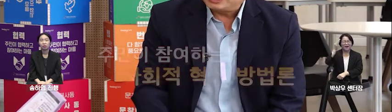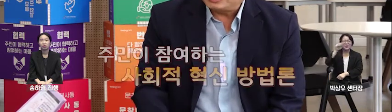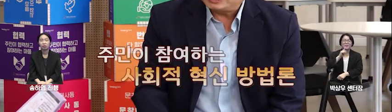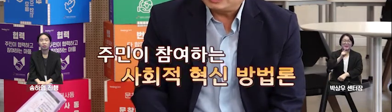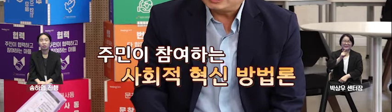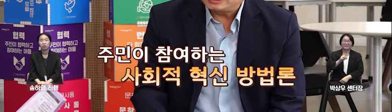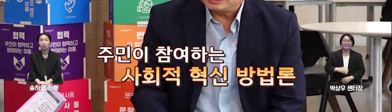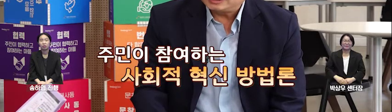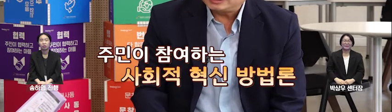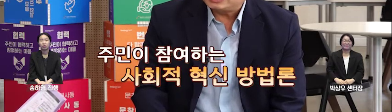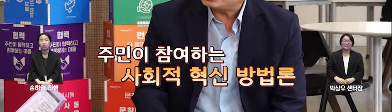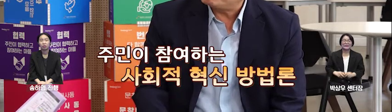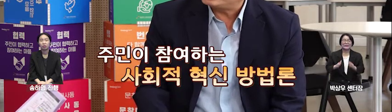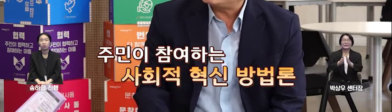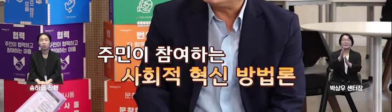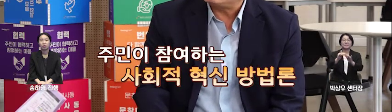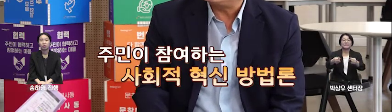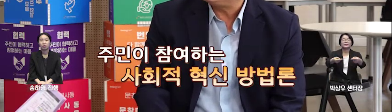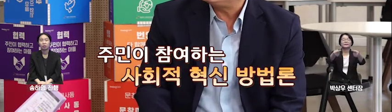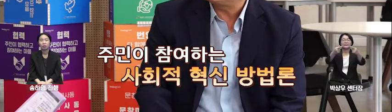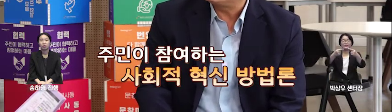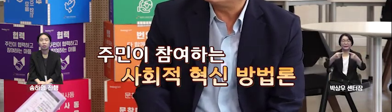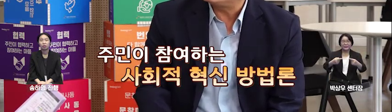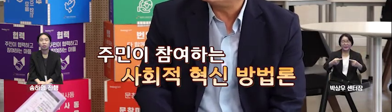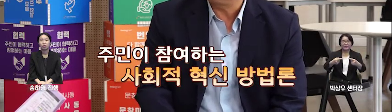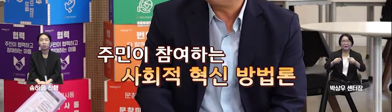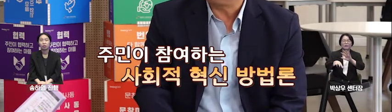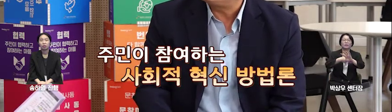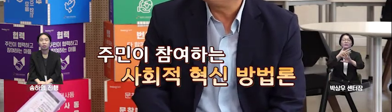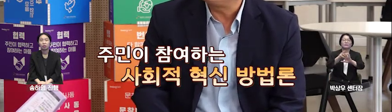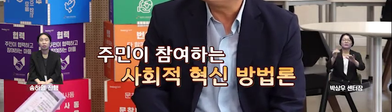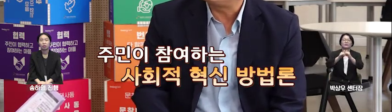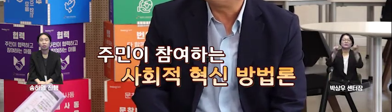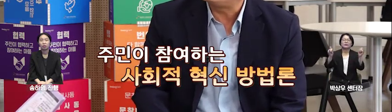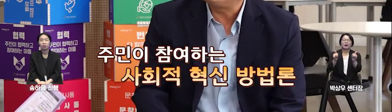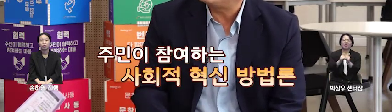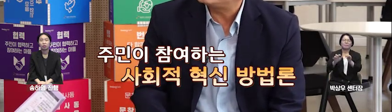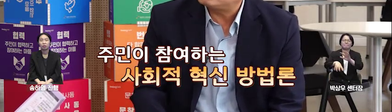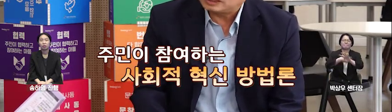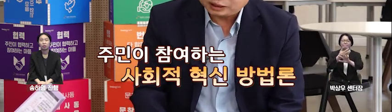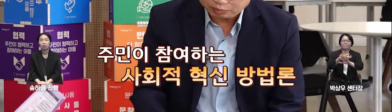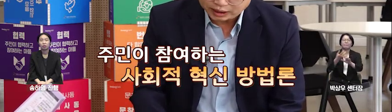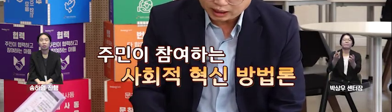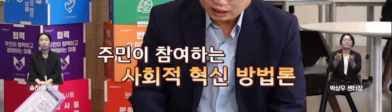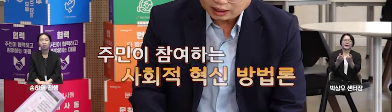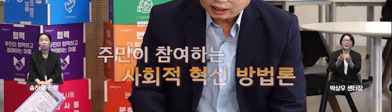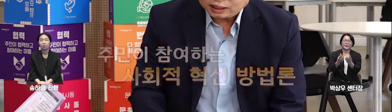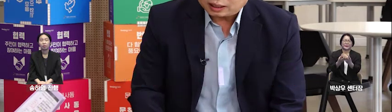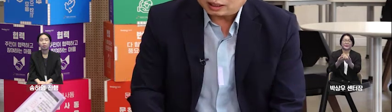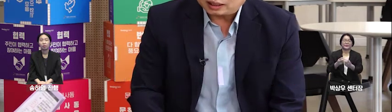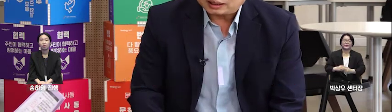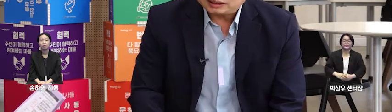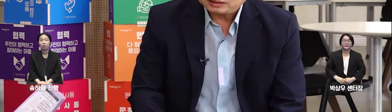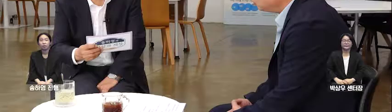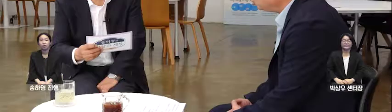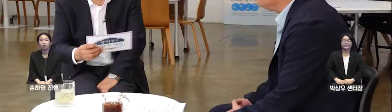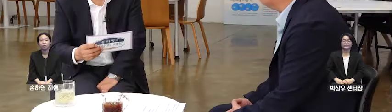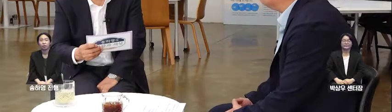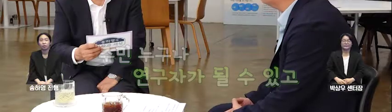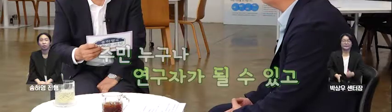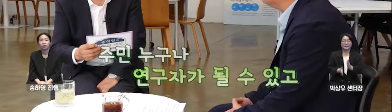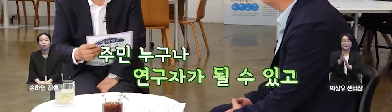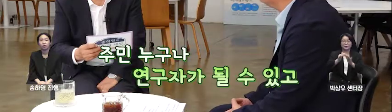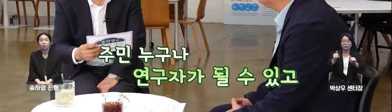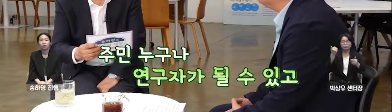보면 주민이 참여하는 혁신적 그 사회혁신 방법론이라고 보시면 되실 것 같습니다.